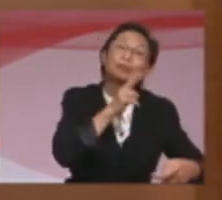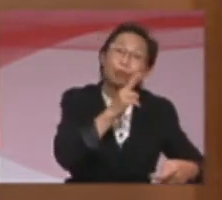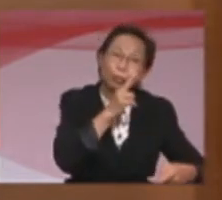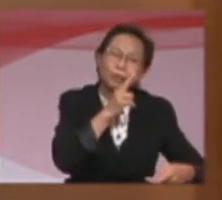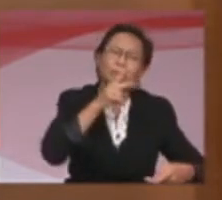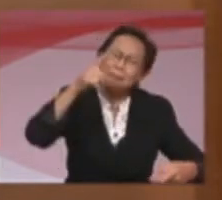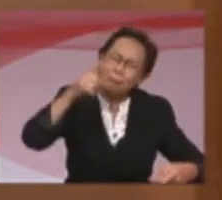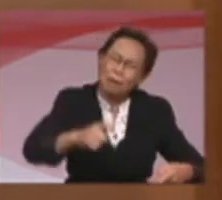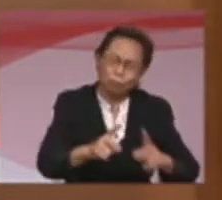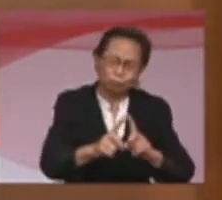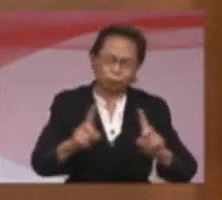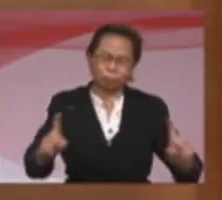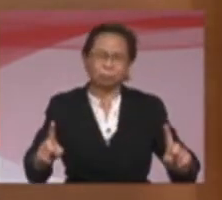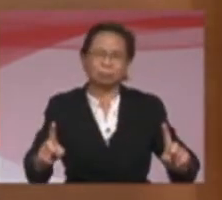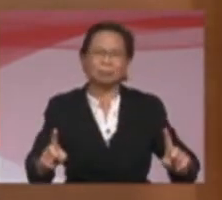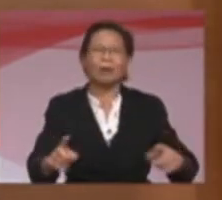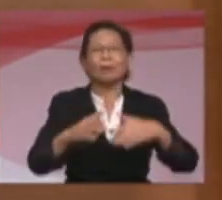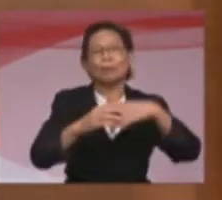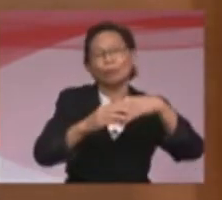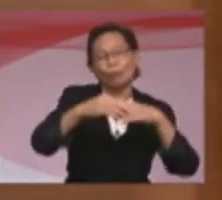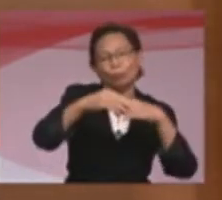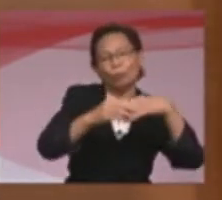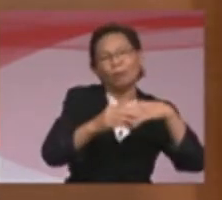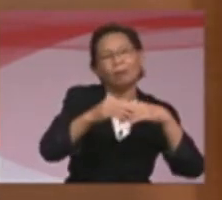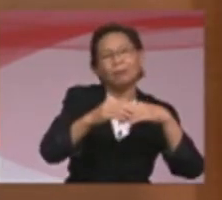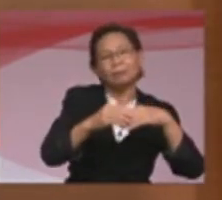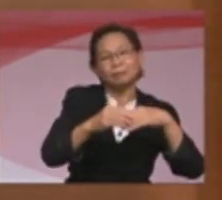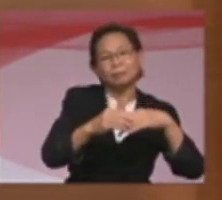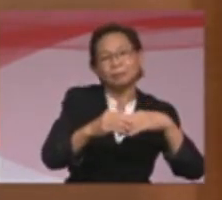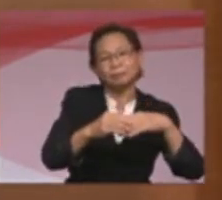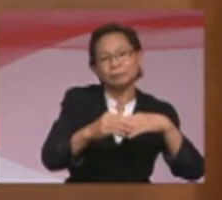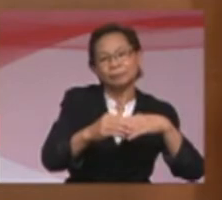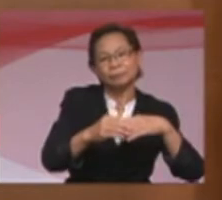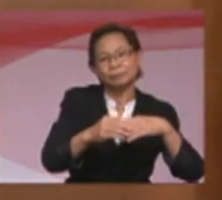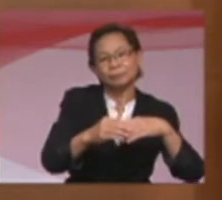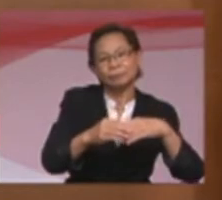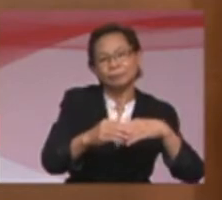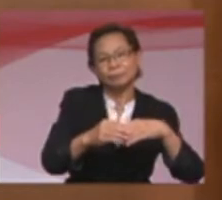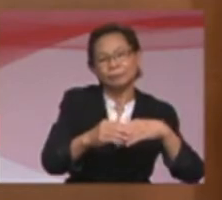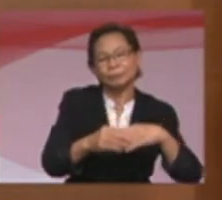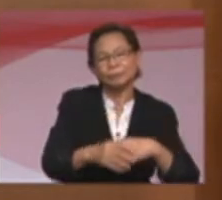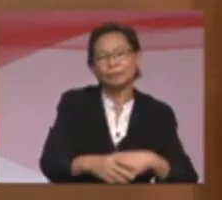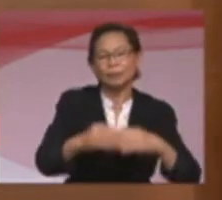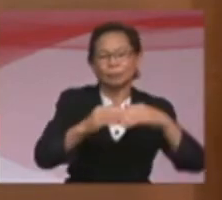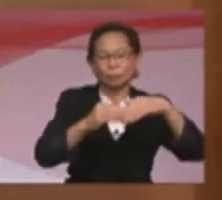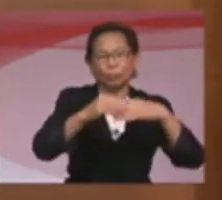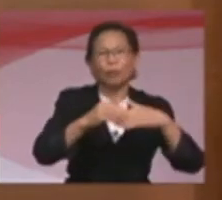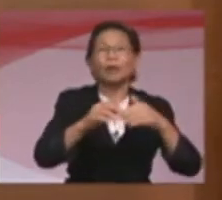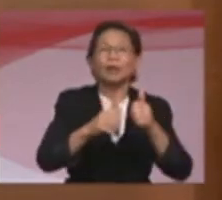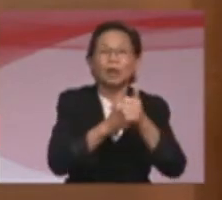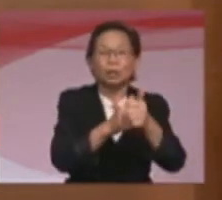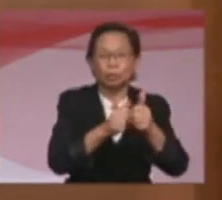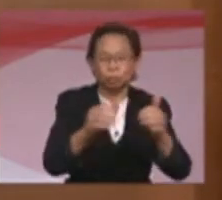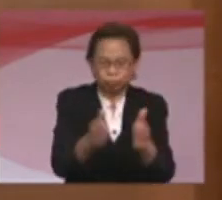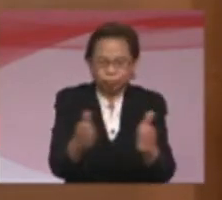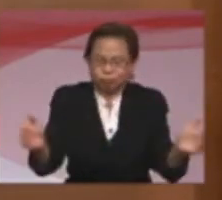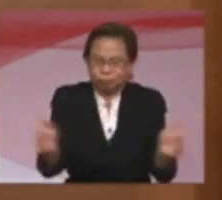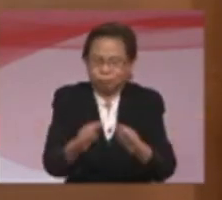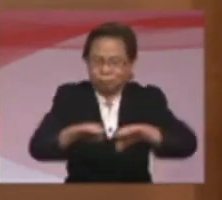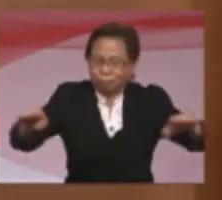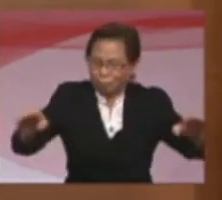restoran. Dan kelonggaran hanya diberikan adalah mengikut saiz meja,